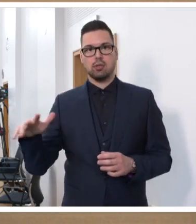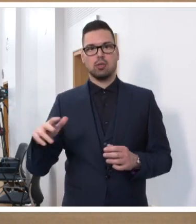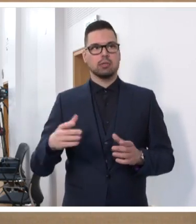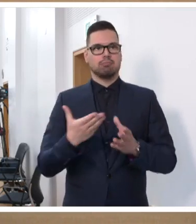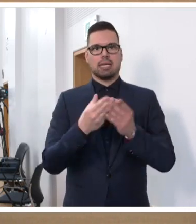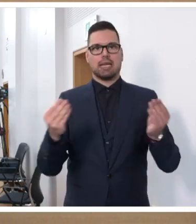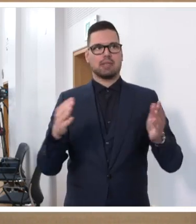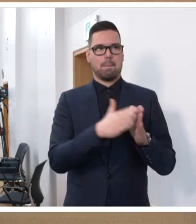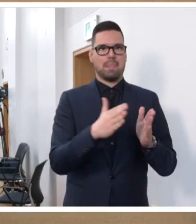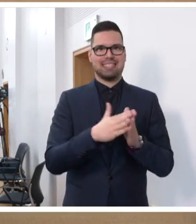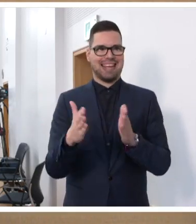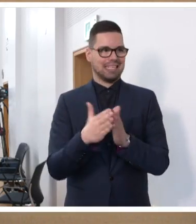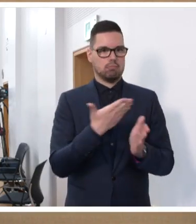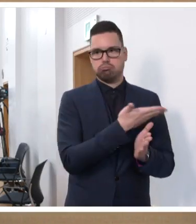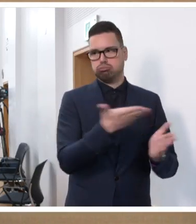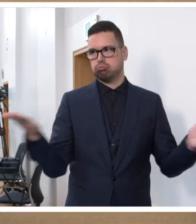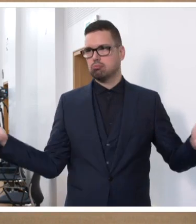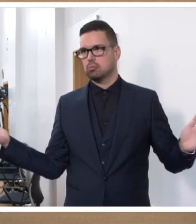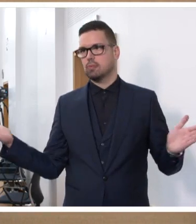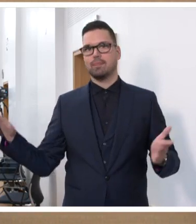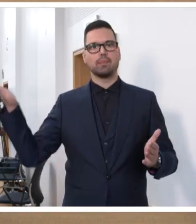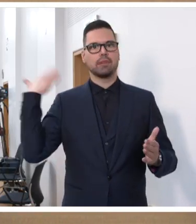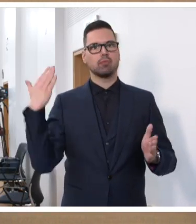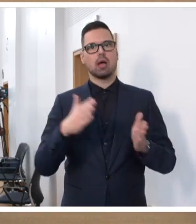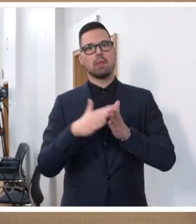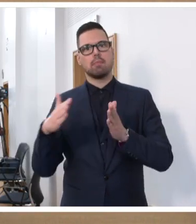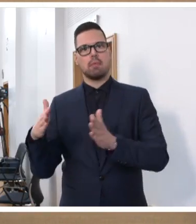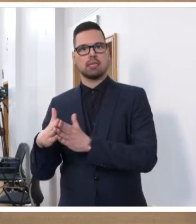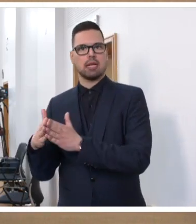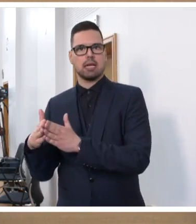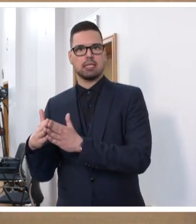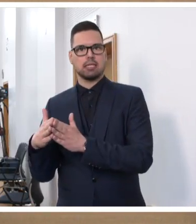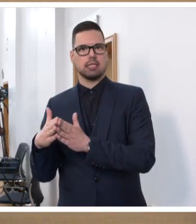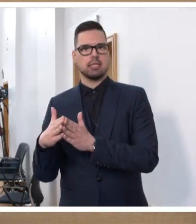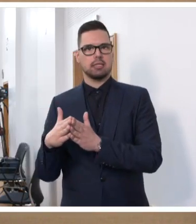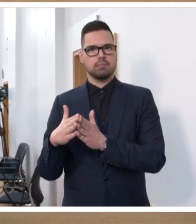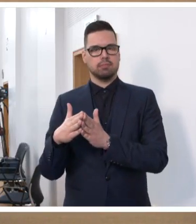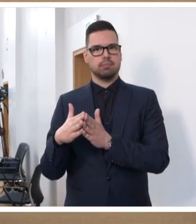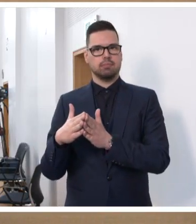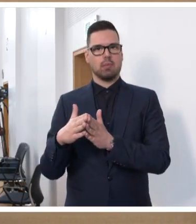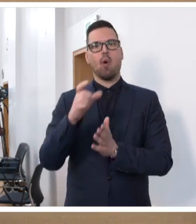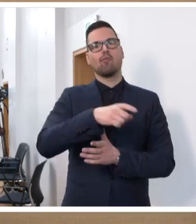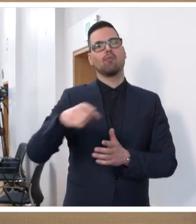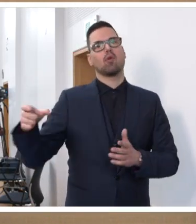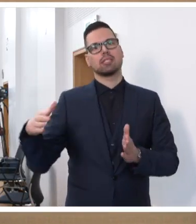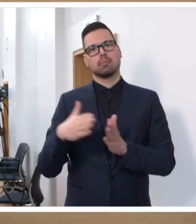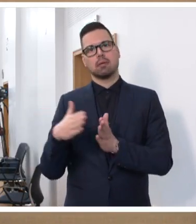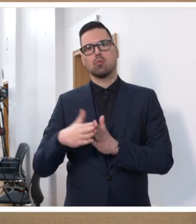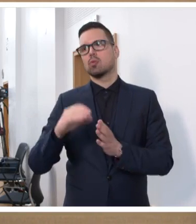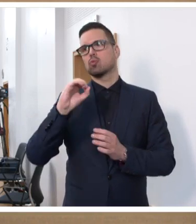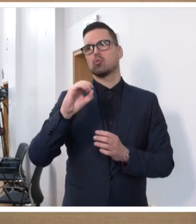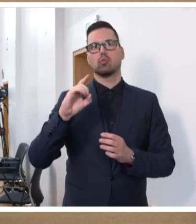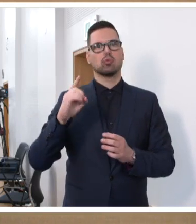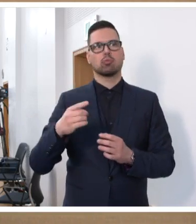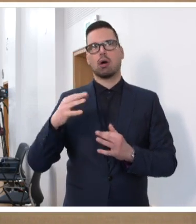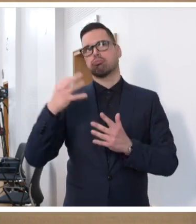mehr Parteien. Nicht wie es früher, als die Parteien abseits der großen einstigen Volksparteien mit 0,x%